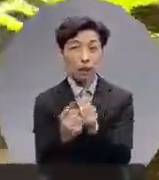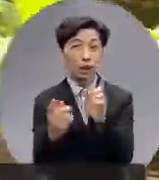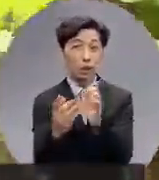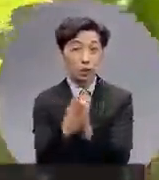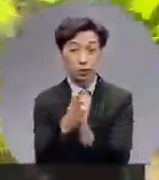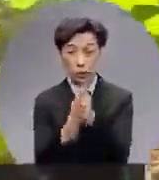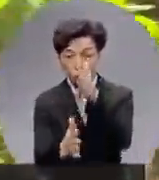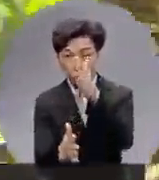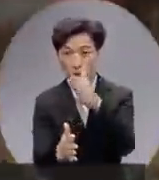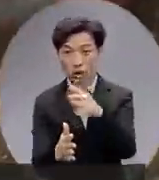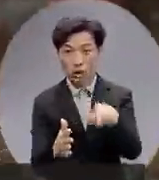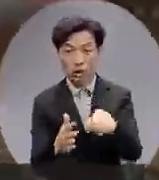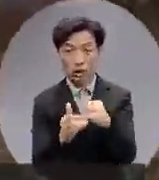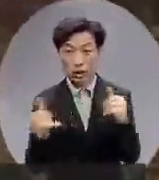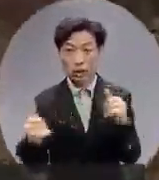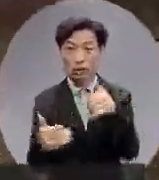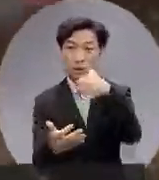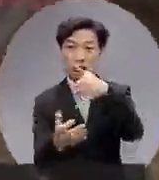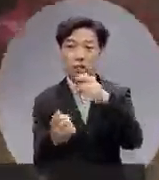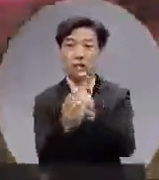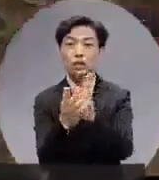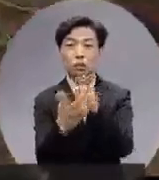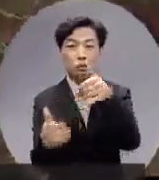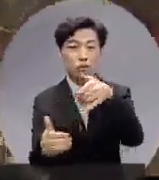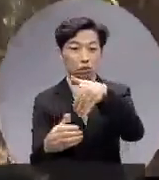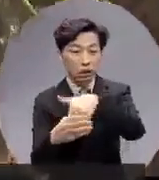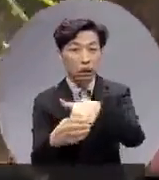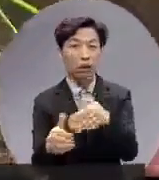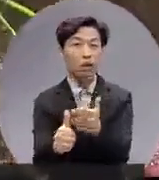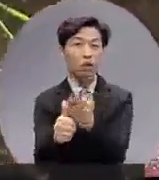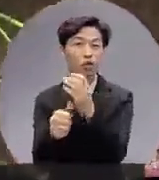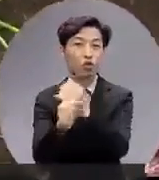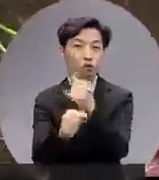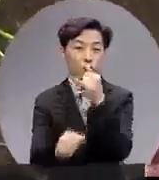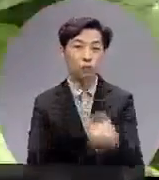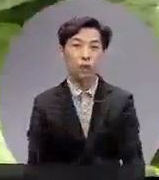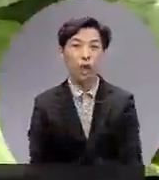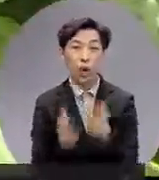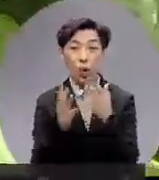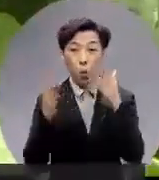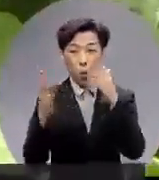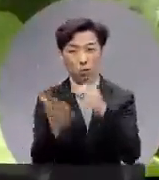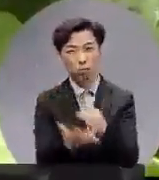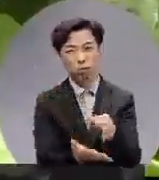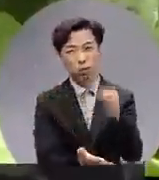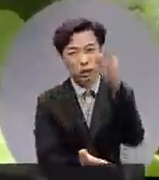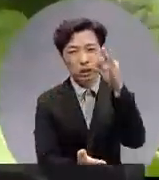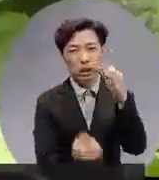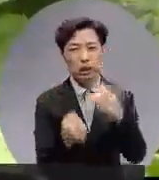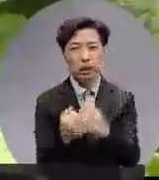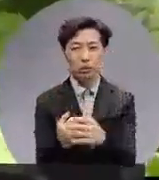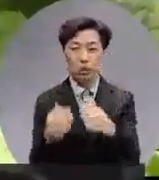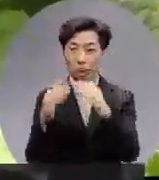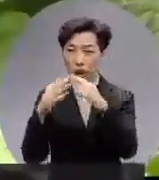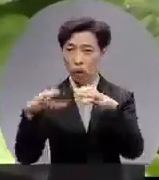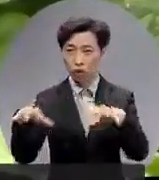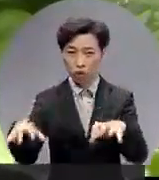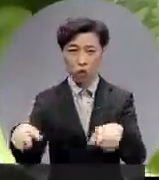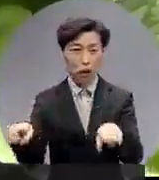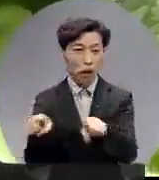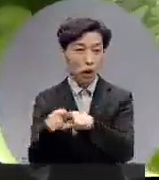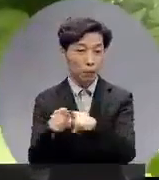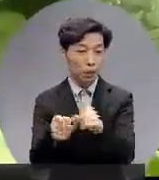속 농사꾼들이 늘어나고 있습니다. 요즘에 얼마나 채소값이 비싸요. 그래서 이제 이웃 주민들하고 좀 나눠